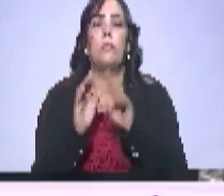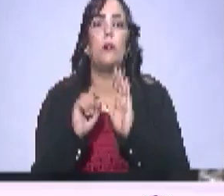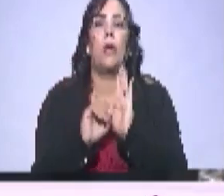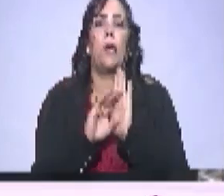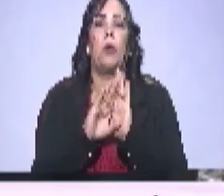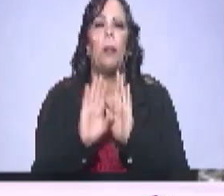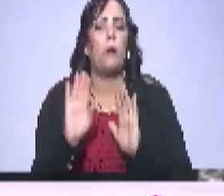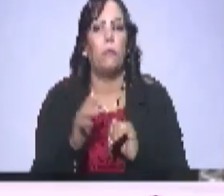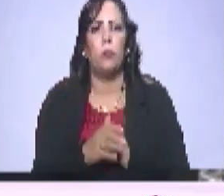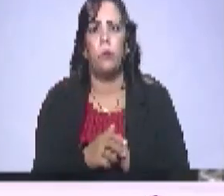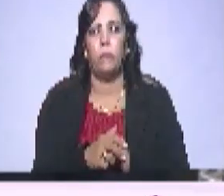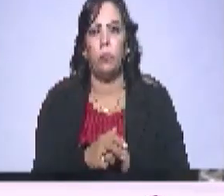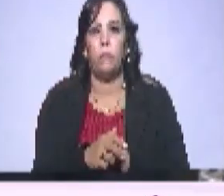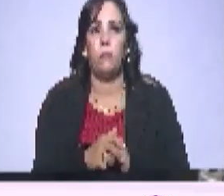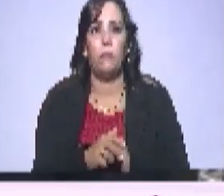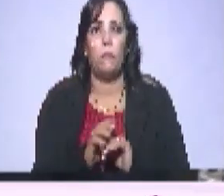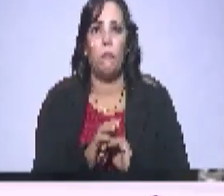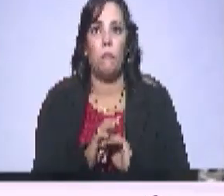ومحسن